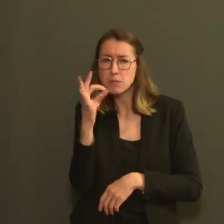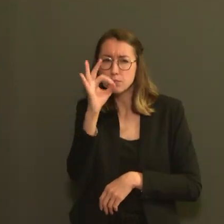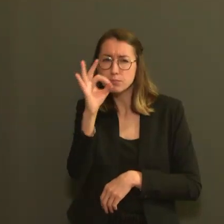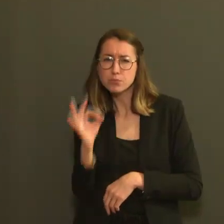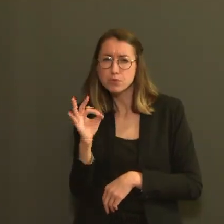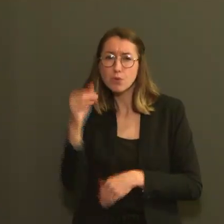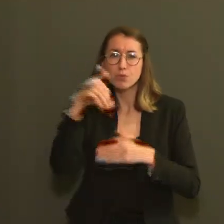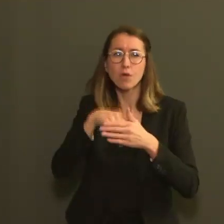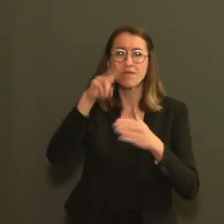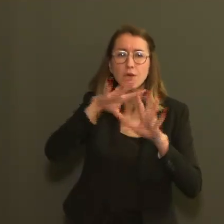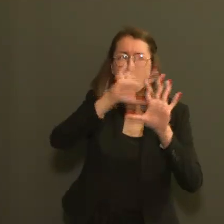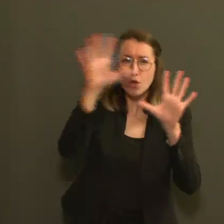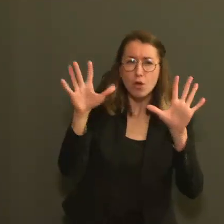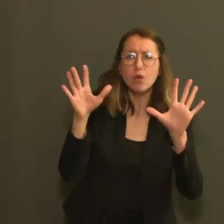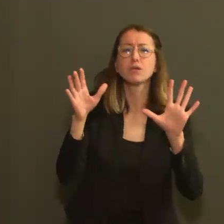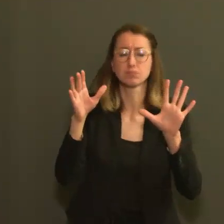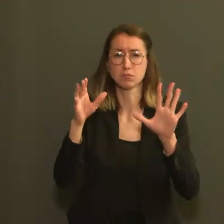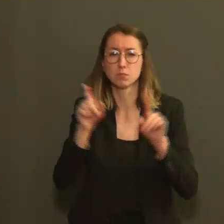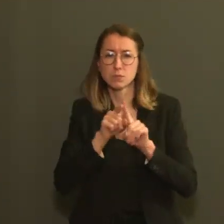à 80%